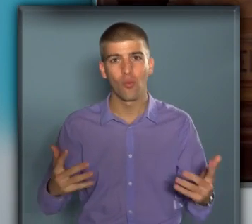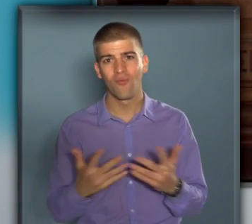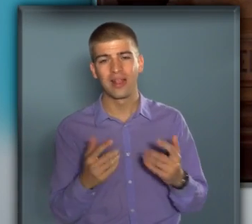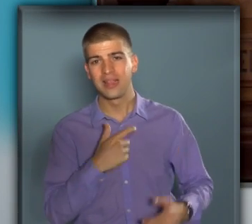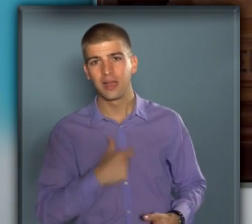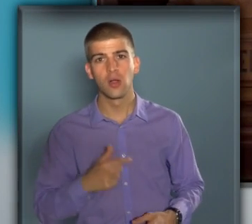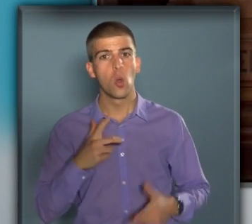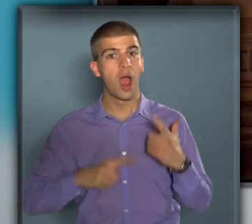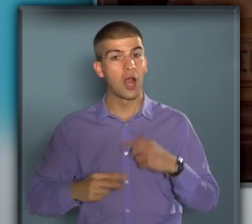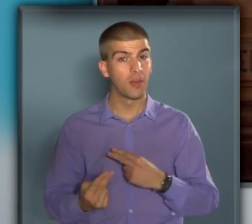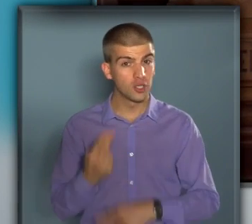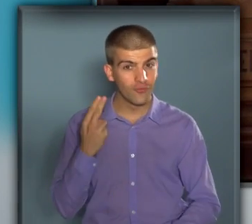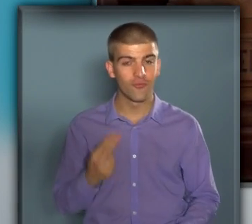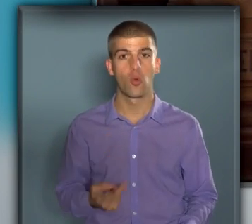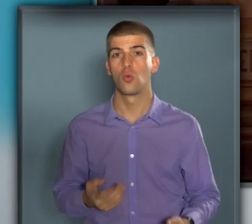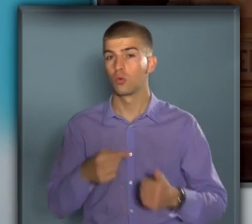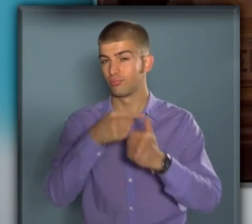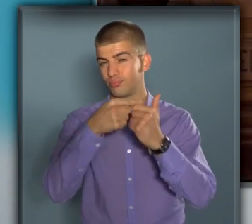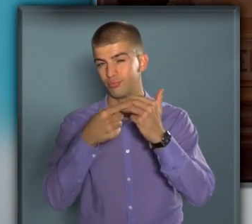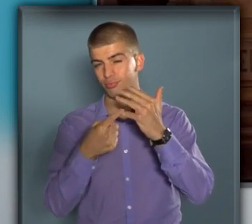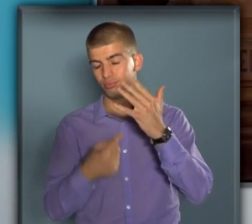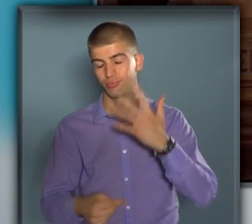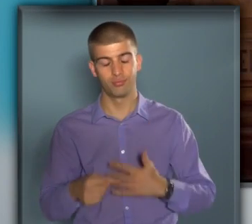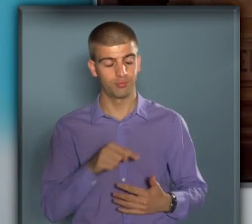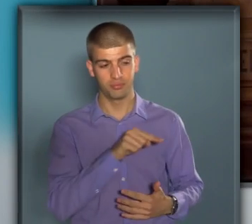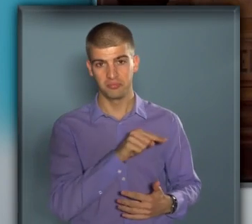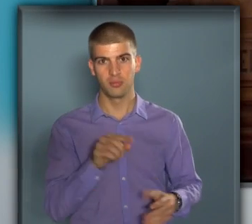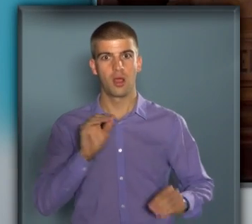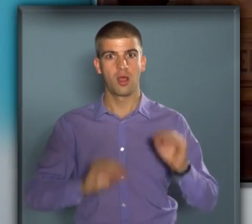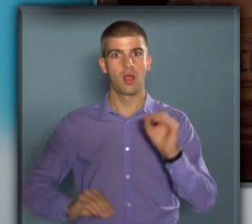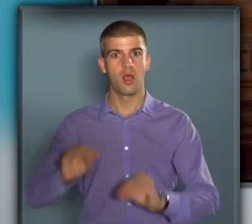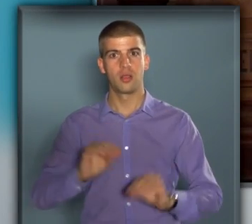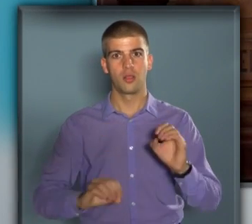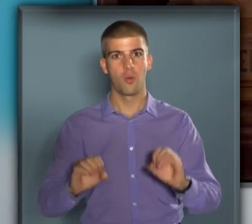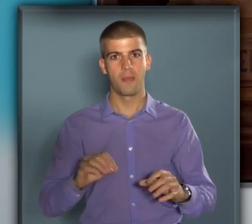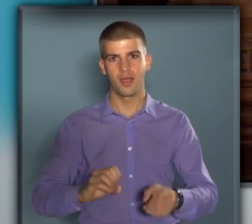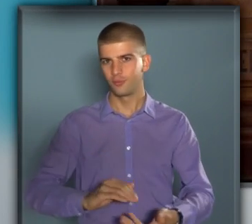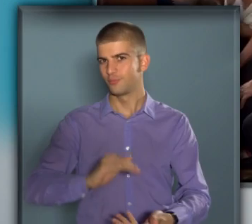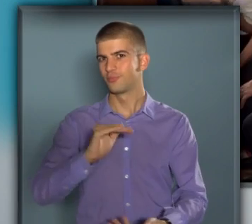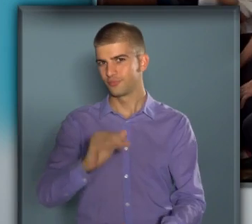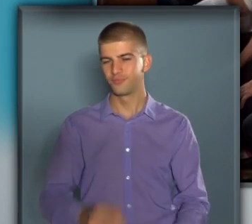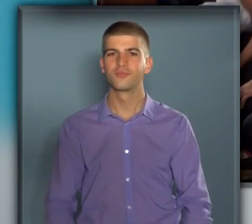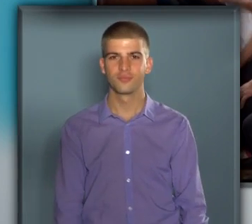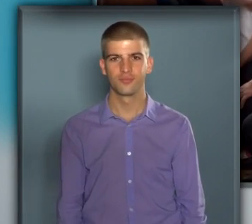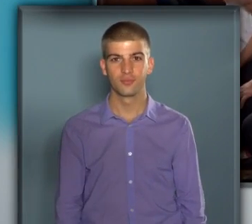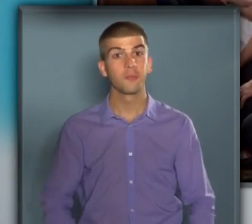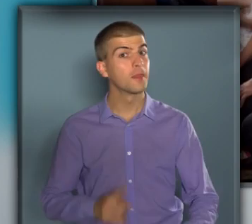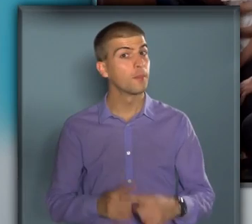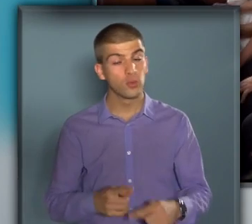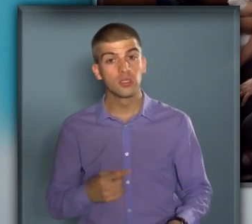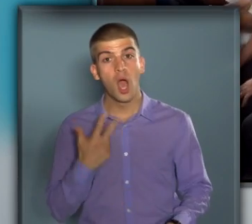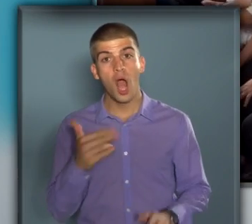vendéglős, állomásfőnök, gyári számvevő, ahogy ezt ki tudjuk deríteni a régi okmányokból, és volt